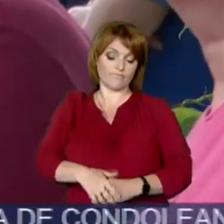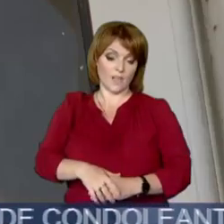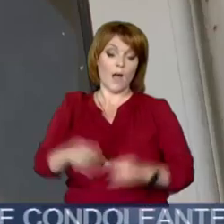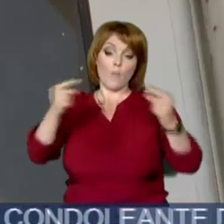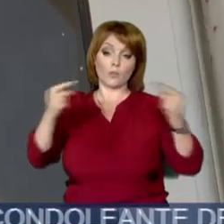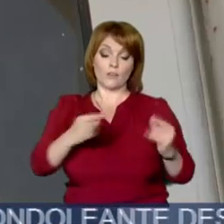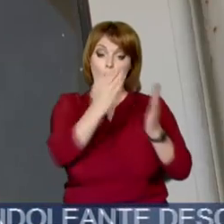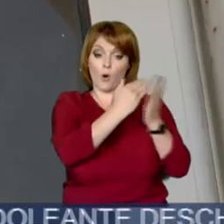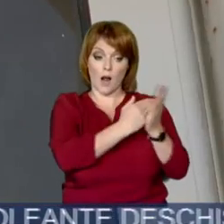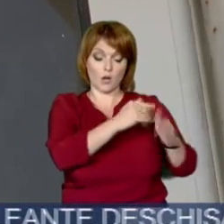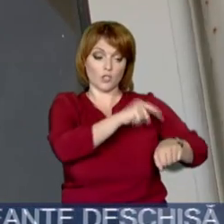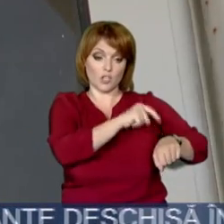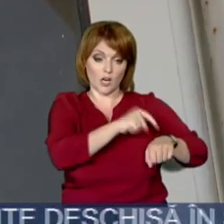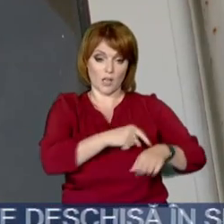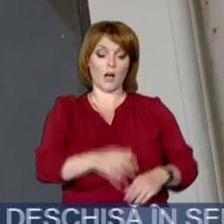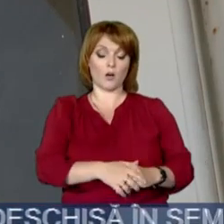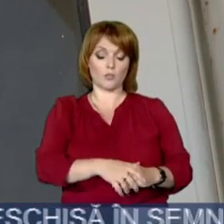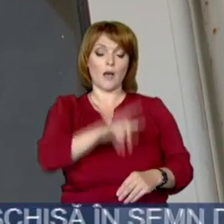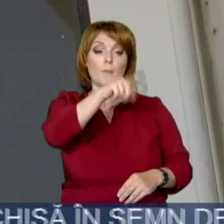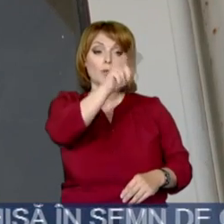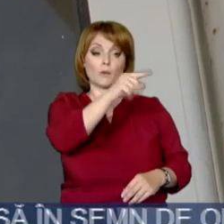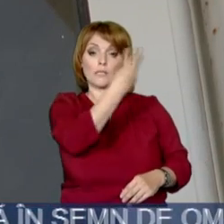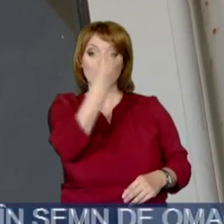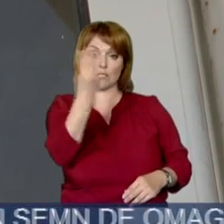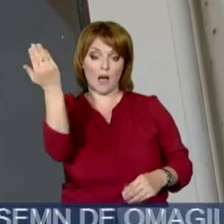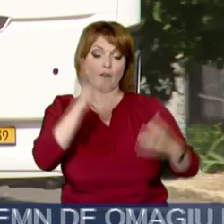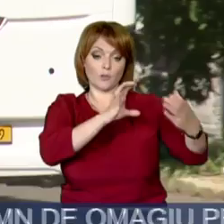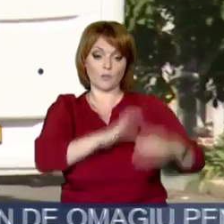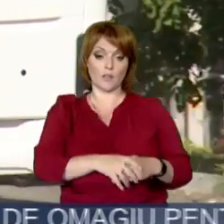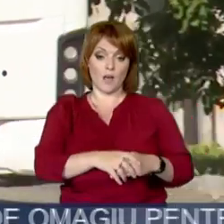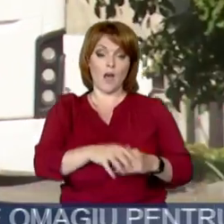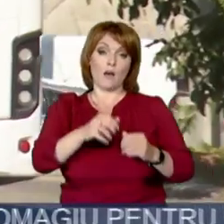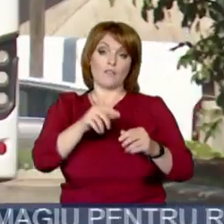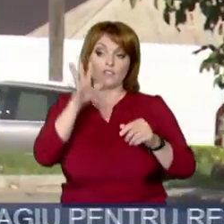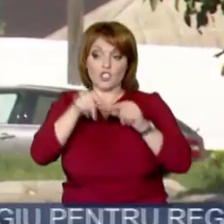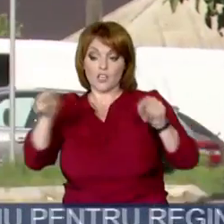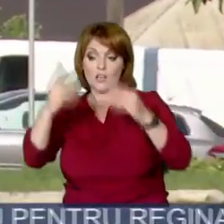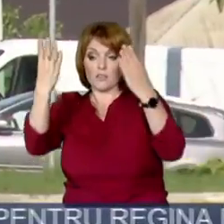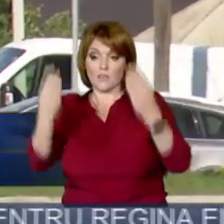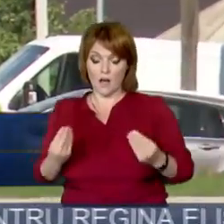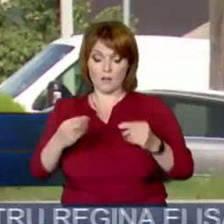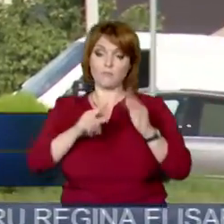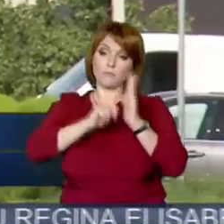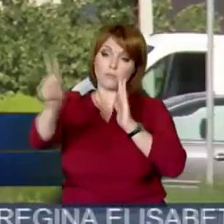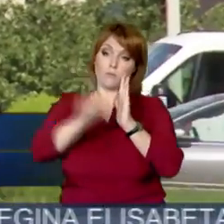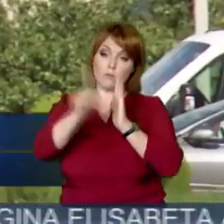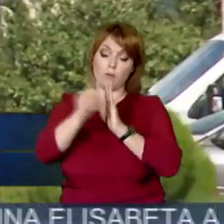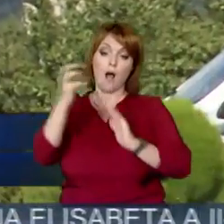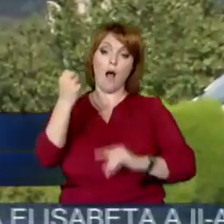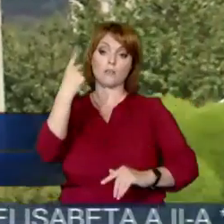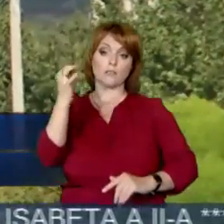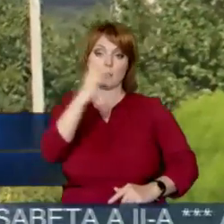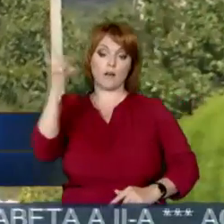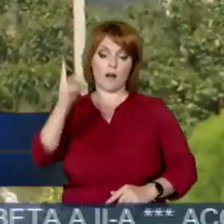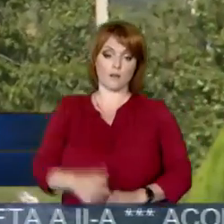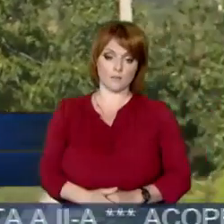circulație, autobuzul de pe ruta numărul 33 efectuează zilnic 11 curse tur-retur din municipiul Chișinău până pe